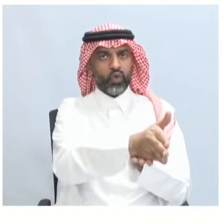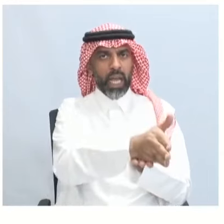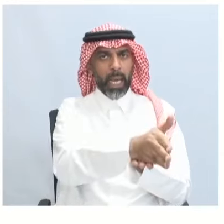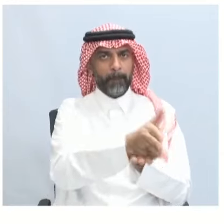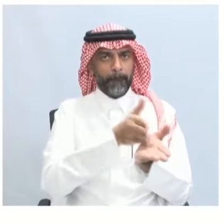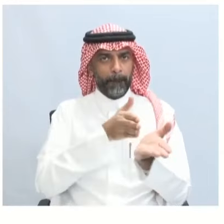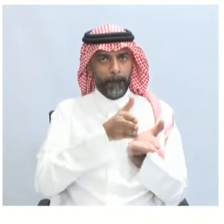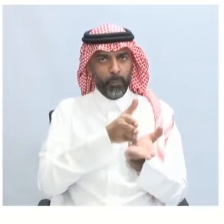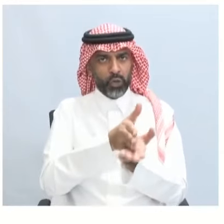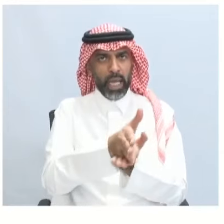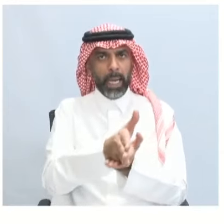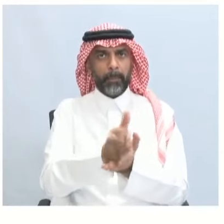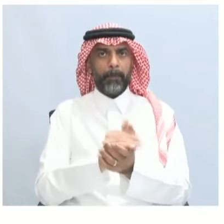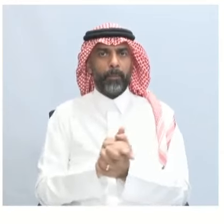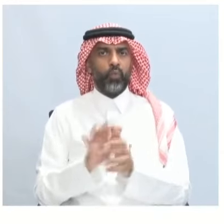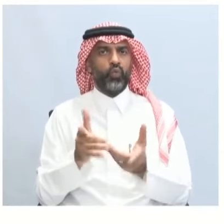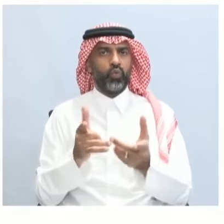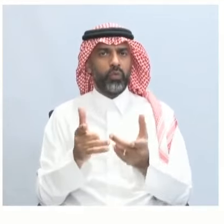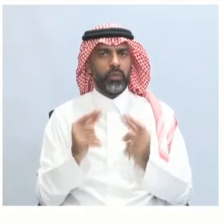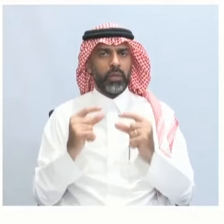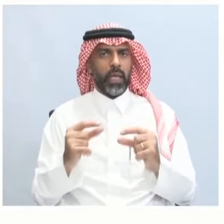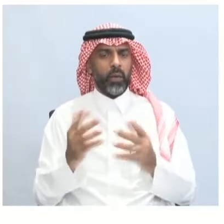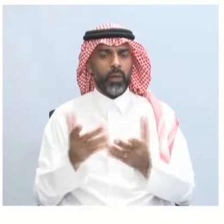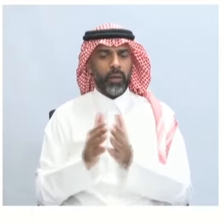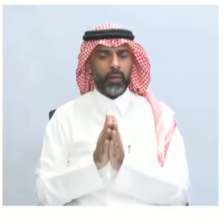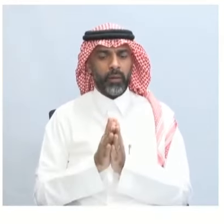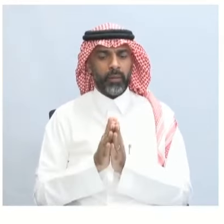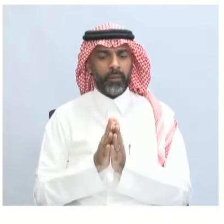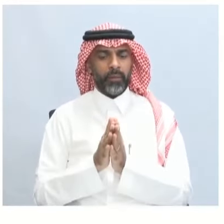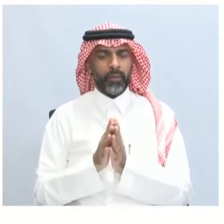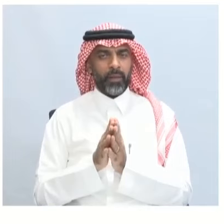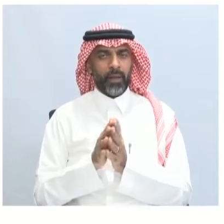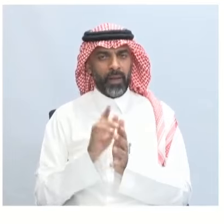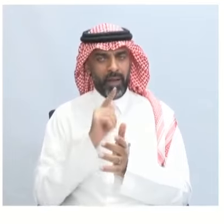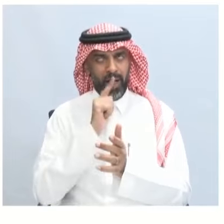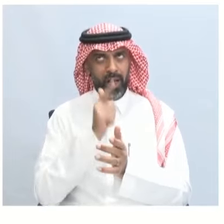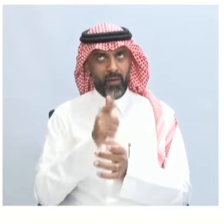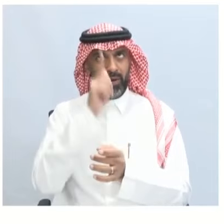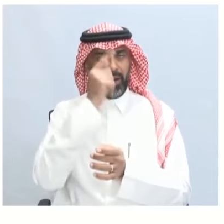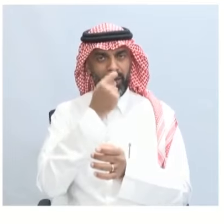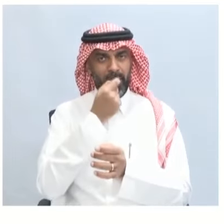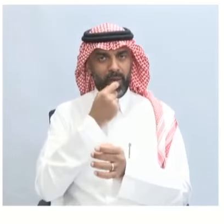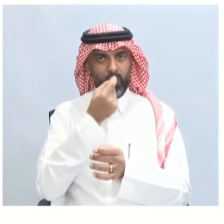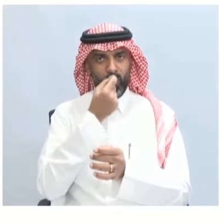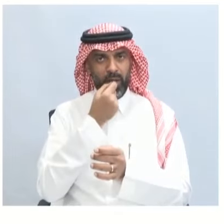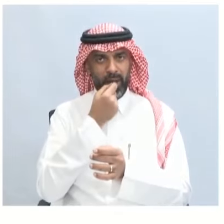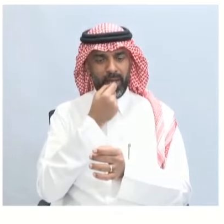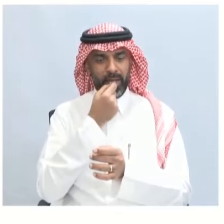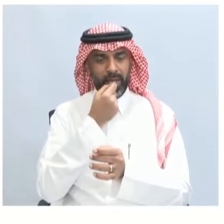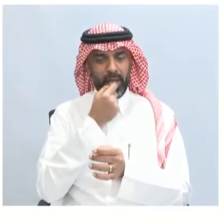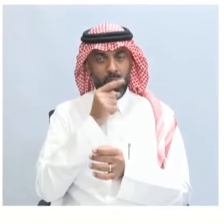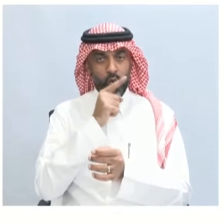هذه النتيجه احسنتم نقول الذين امنوا ولم يلبسوا ايمانهم